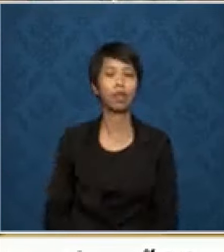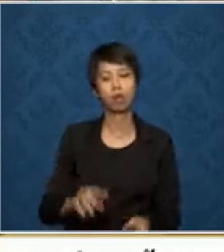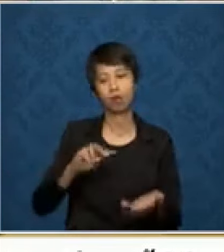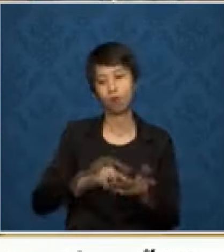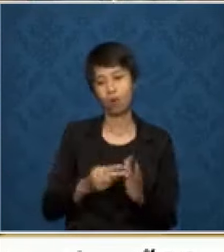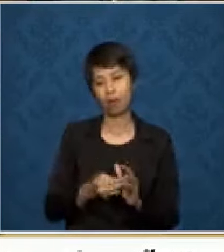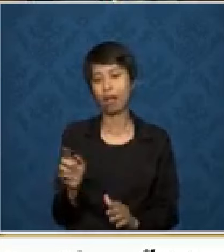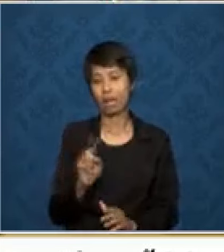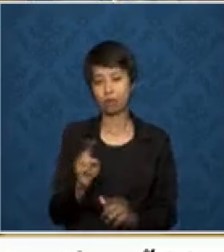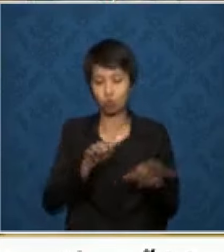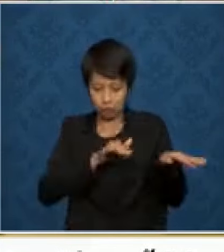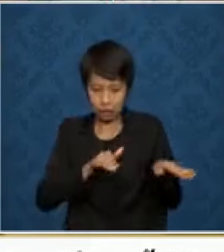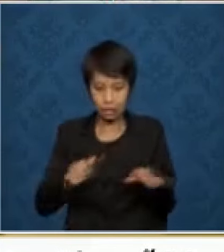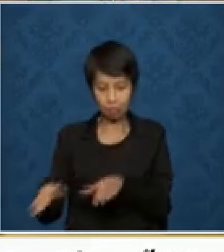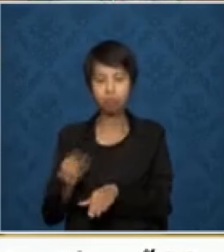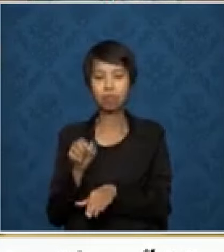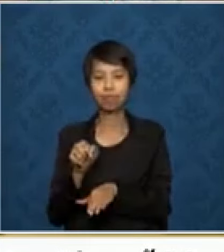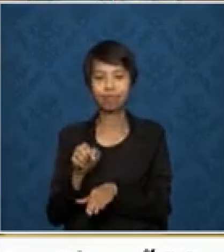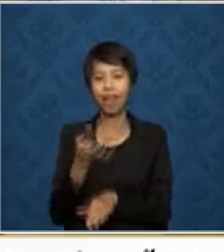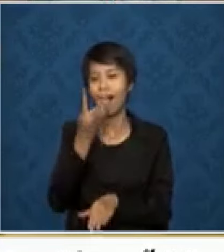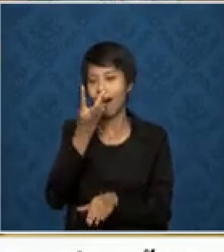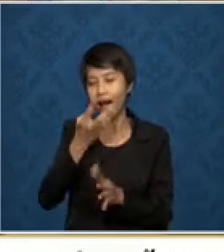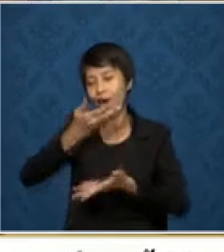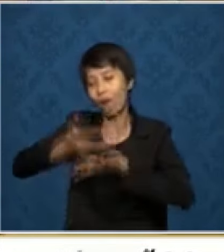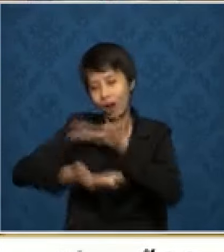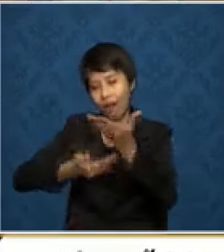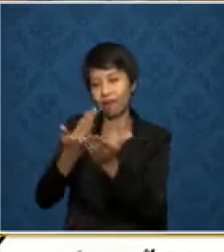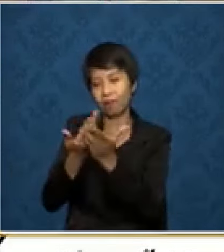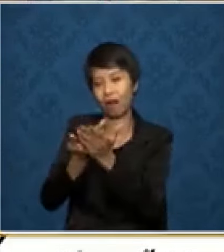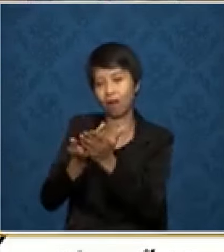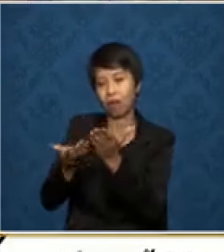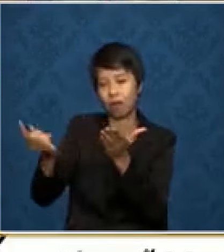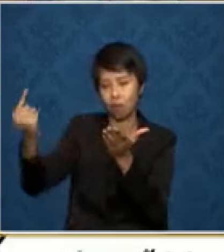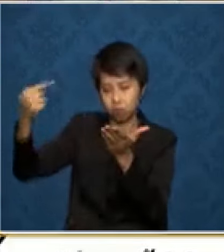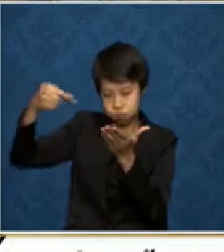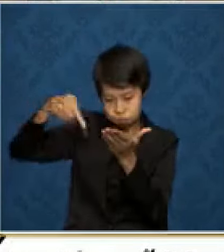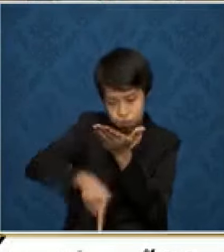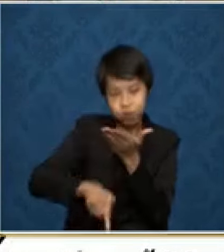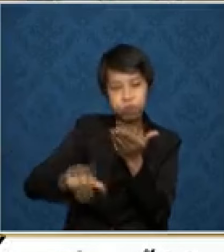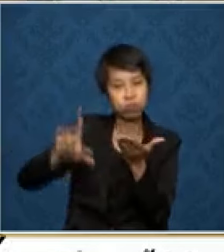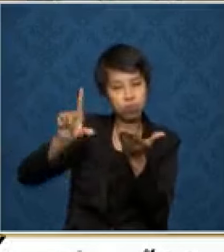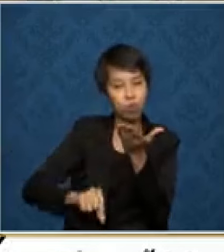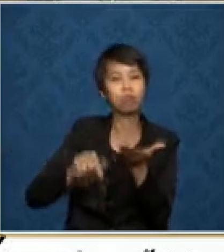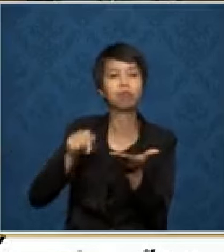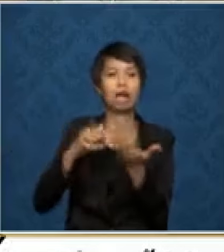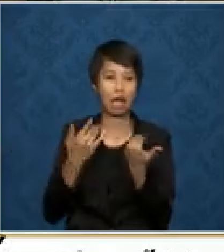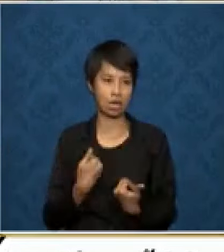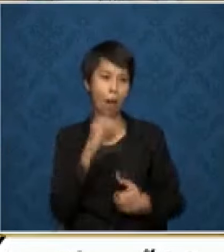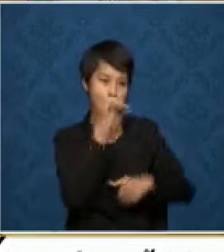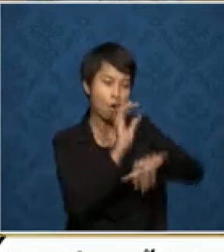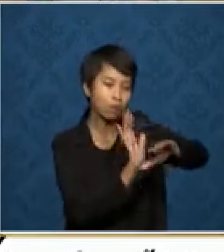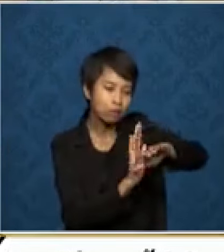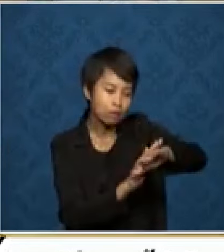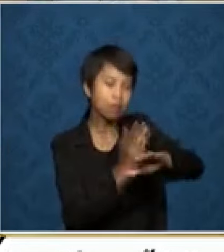ต้องเตรียมตัวนะครับราคาข้าวมันมีโอกาสจะดิงลงมาอีกบอกการบ้านล่วงหน้าและปัญหา